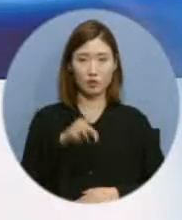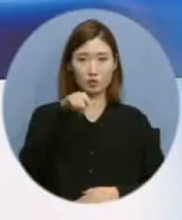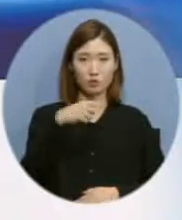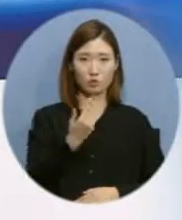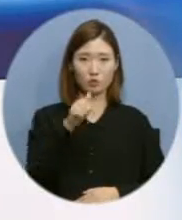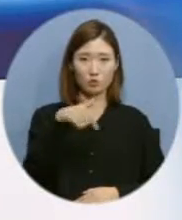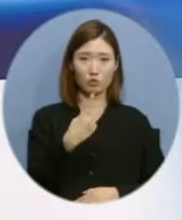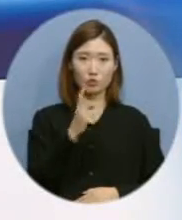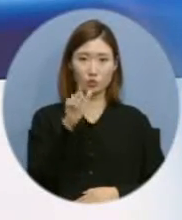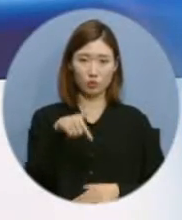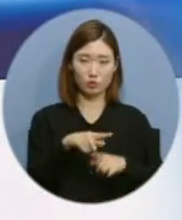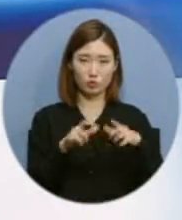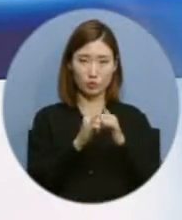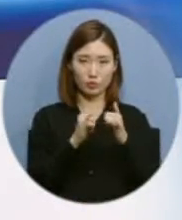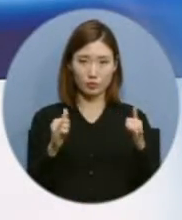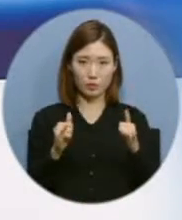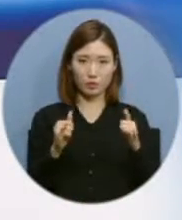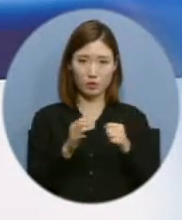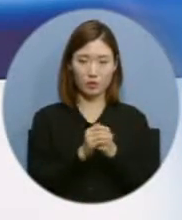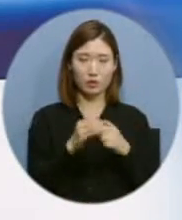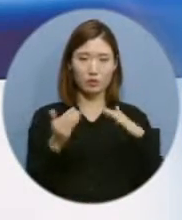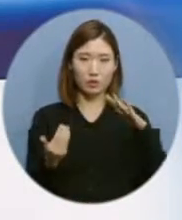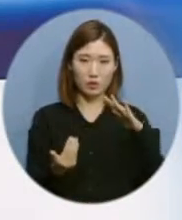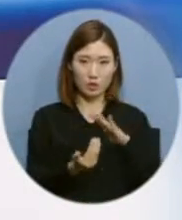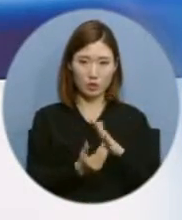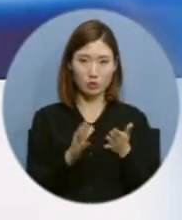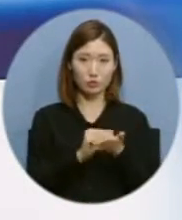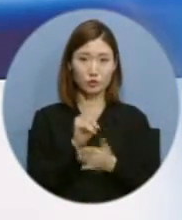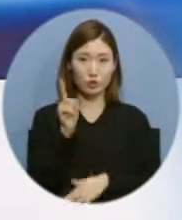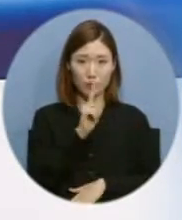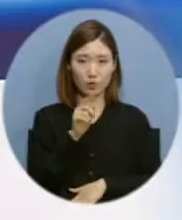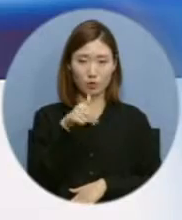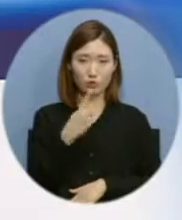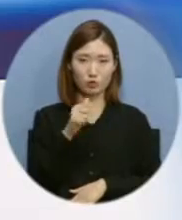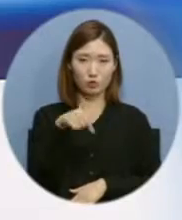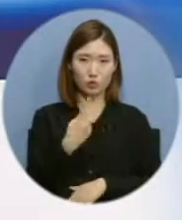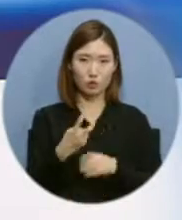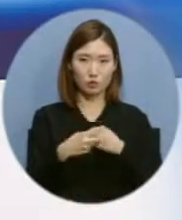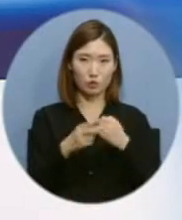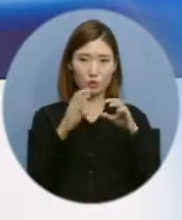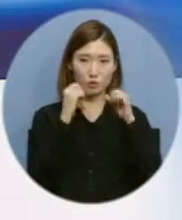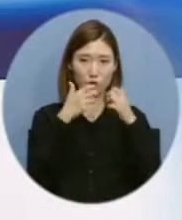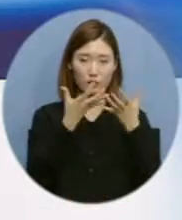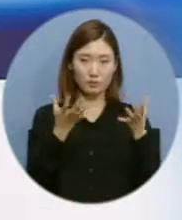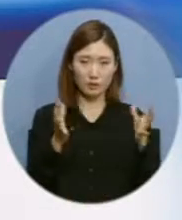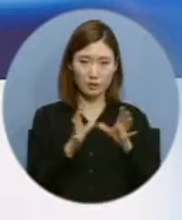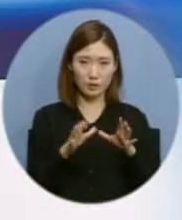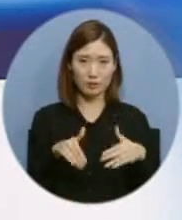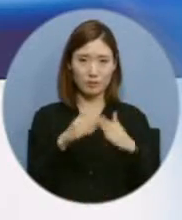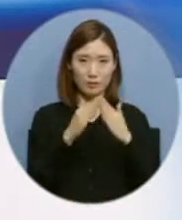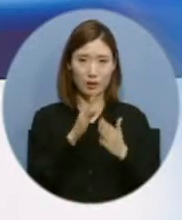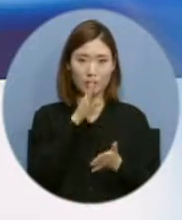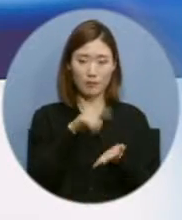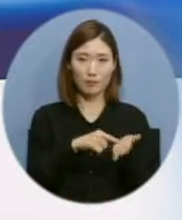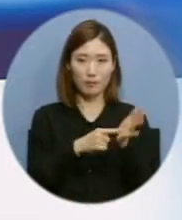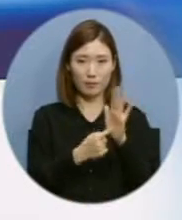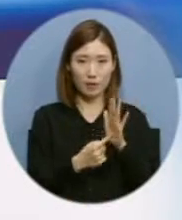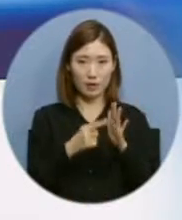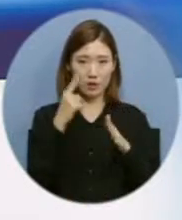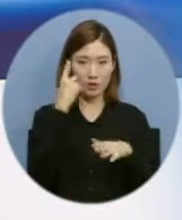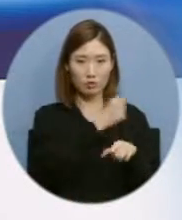중곡동 주민들의 최대 수구원인 중곡 종합의료복합단지 건립이 가시권에 들어섰습니다. 한국개발연구원 측이